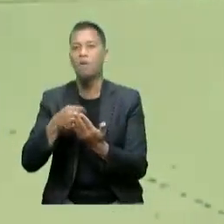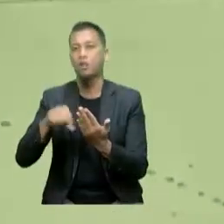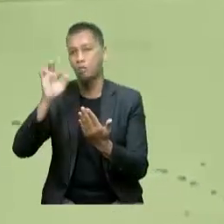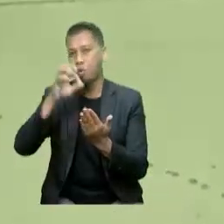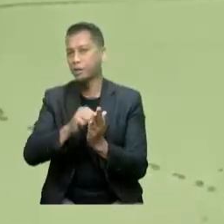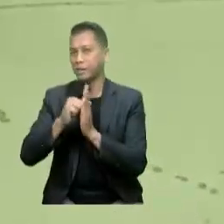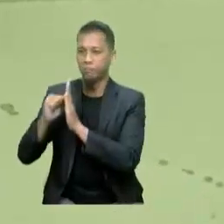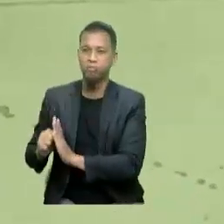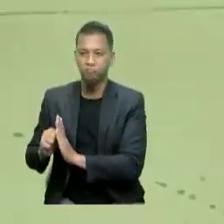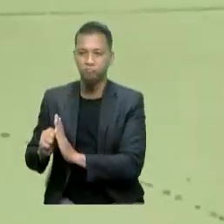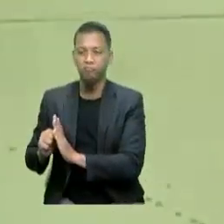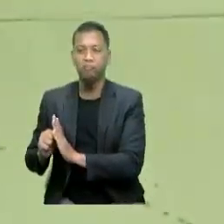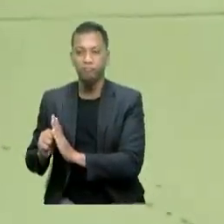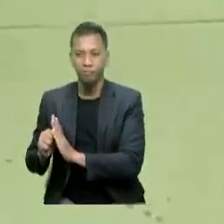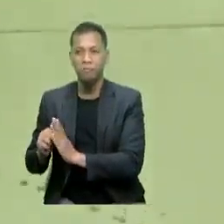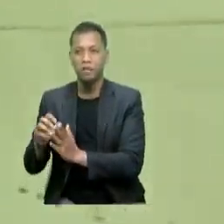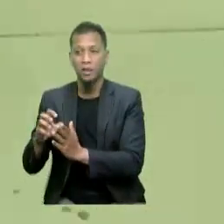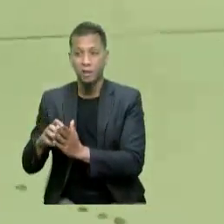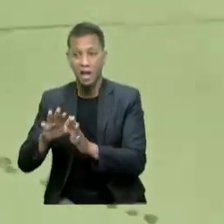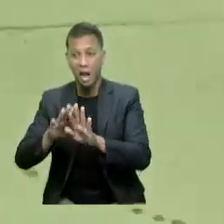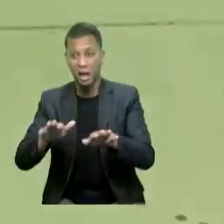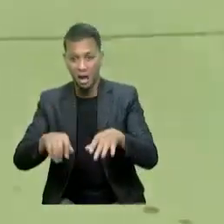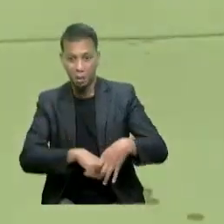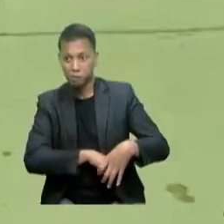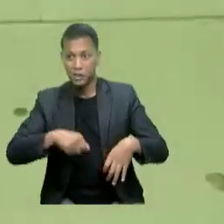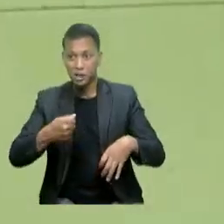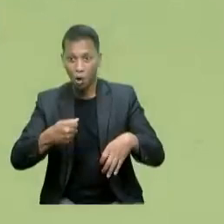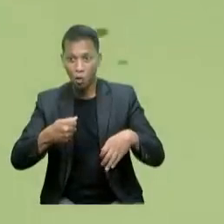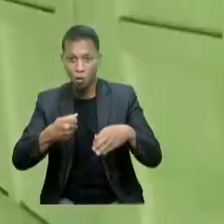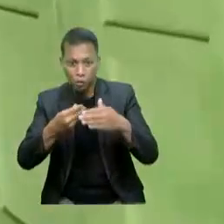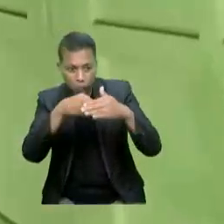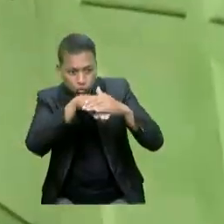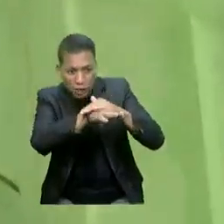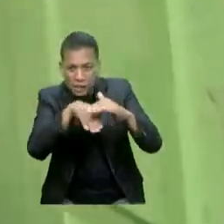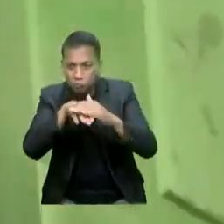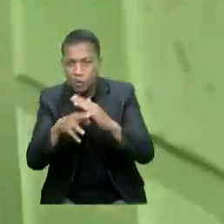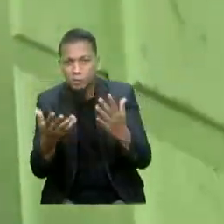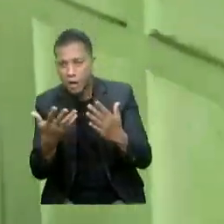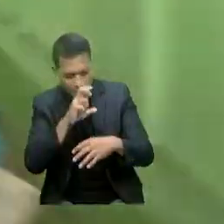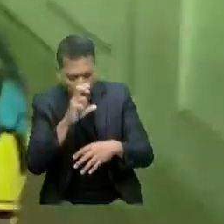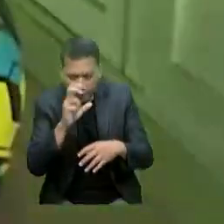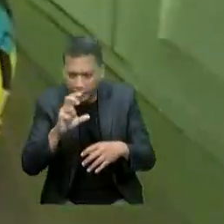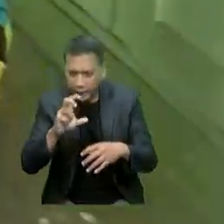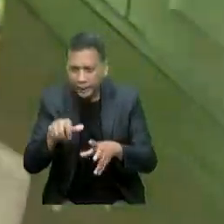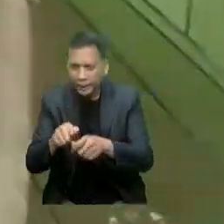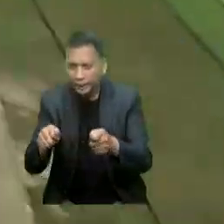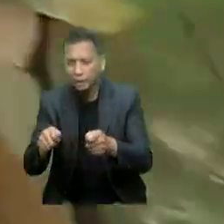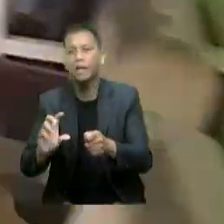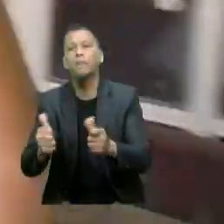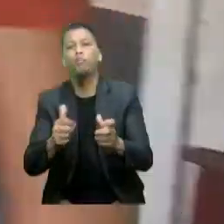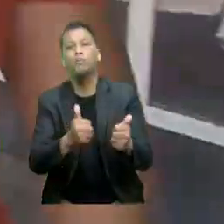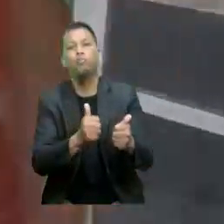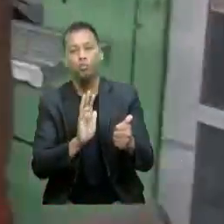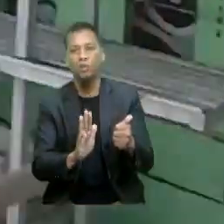menyisir lokasi tempat para pelaku tawuran menyembunyikan senjata tajam yang digunakan pada saat tawuran. Sejumlah senjata tajam yang ditemukan